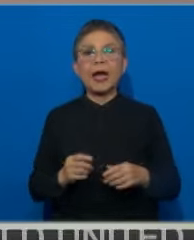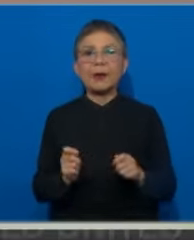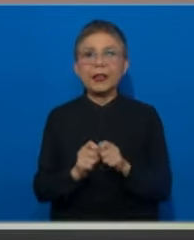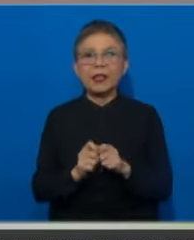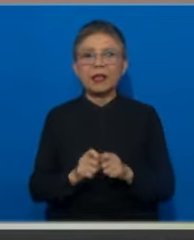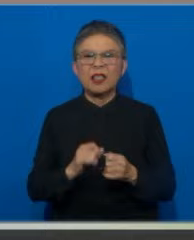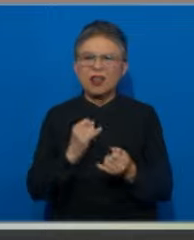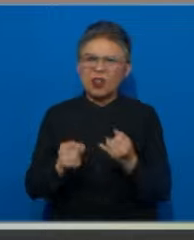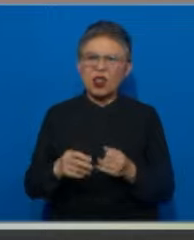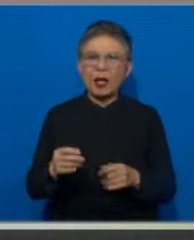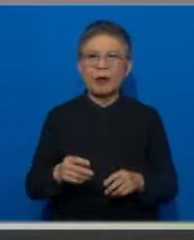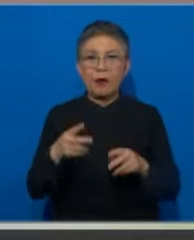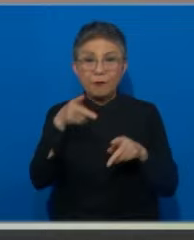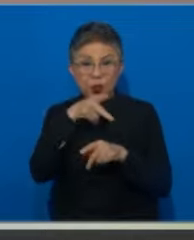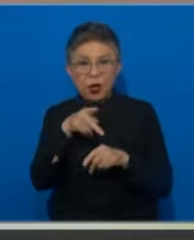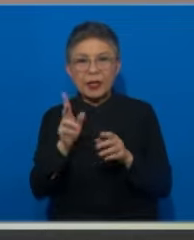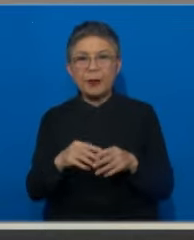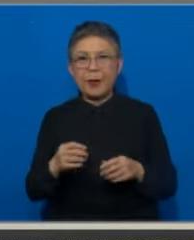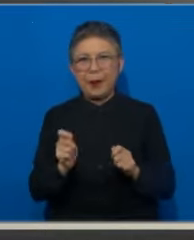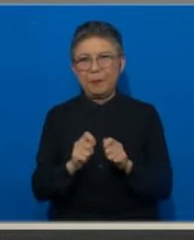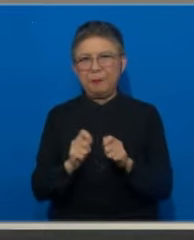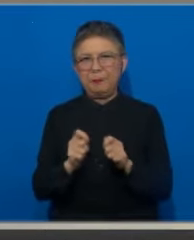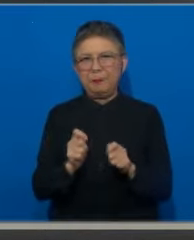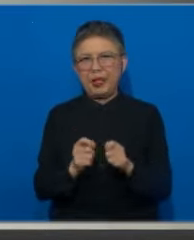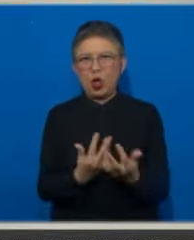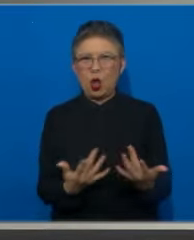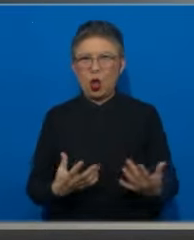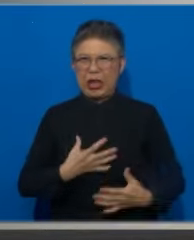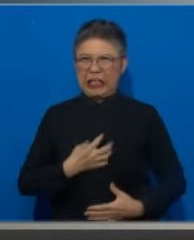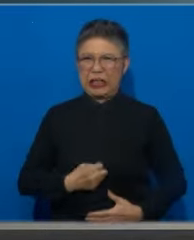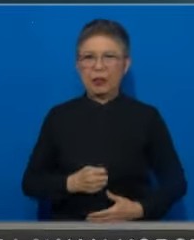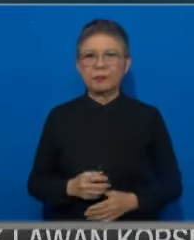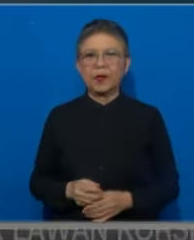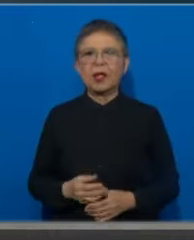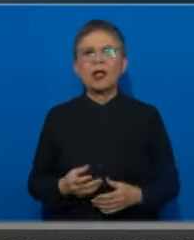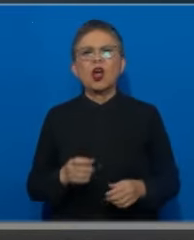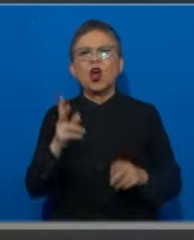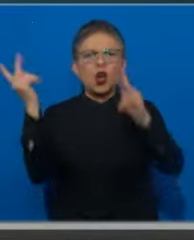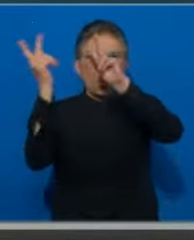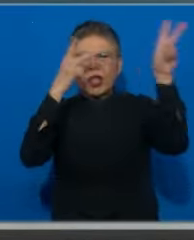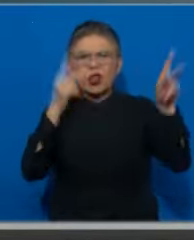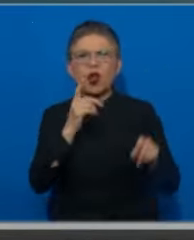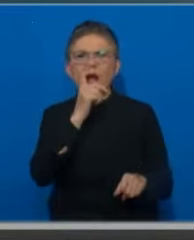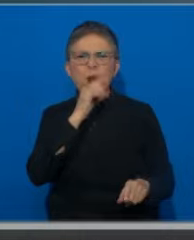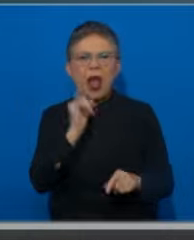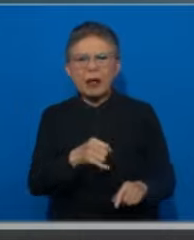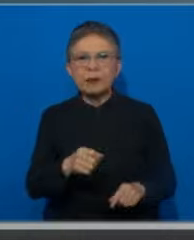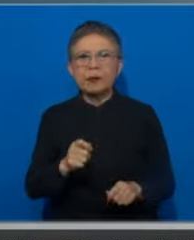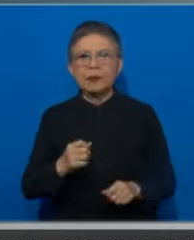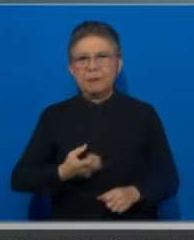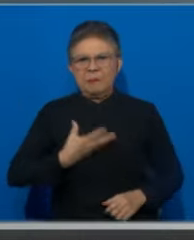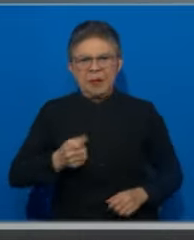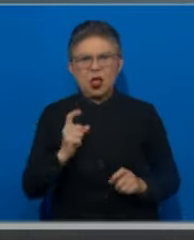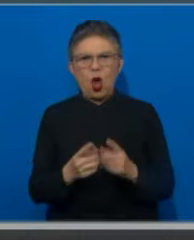rugikan atau video yang saya buat itu meresahkan. Konten-konten prank Galih Los ini sering membuat geram netizen.